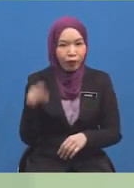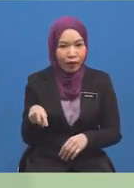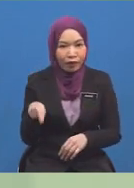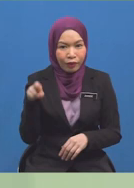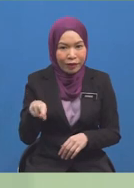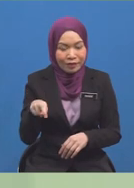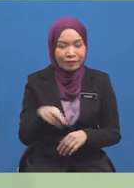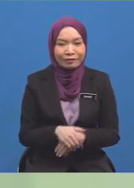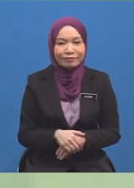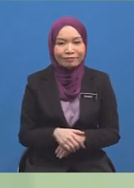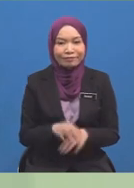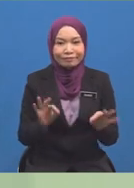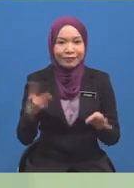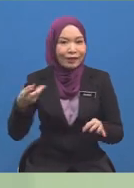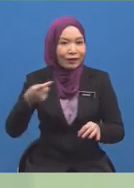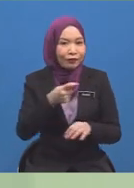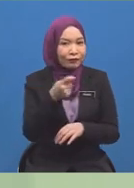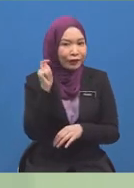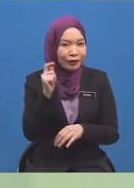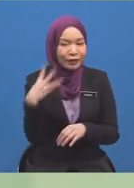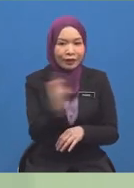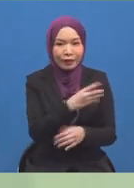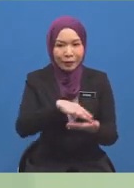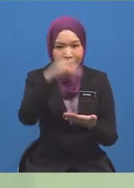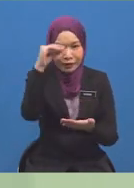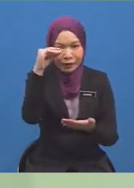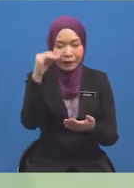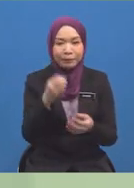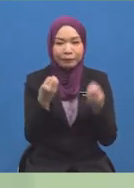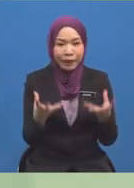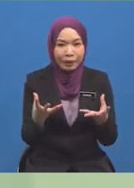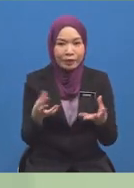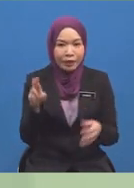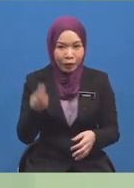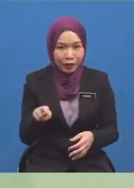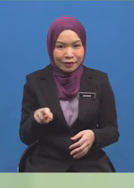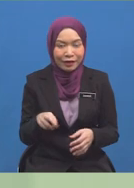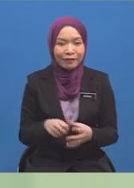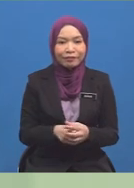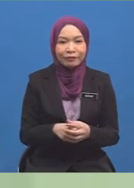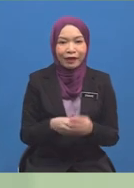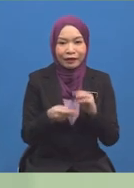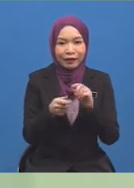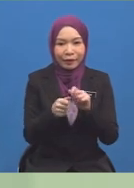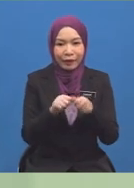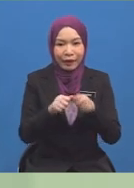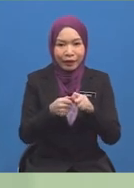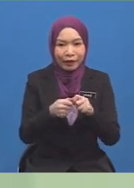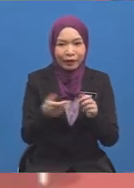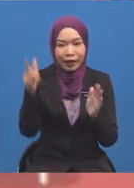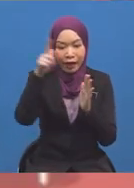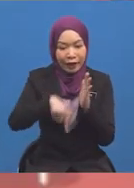tadi kita belajar tentang pecahan wajah dimana pengangkut lebih kecil dari baju